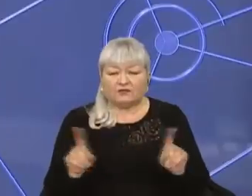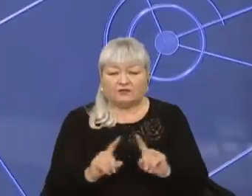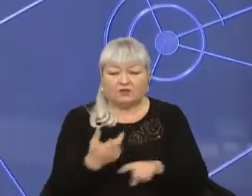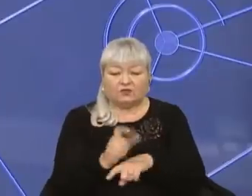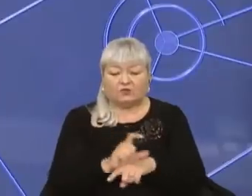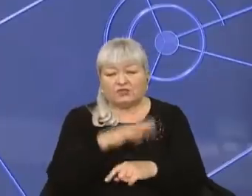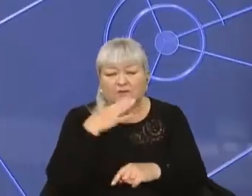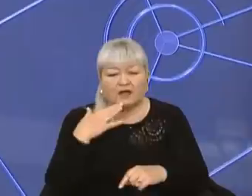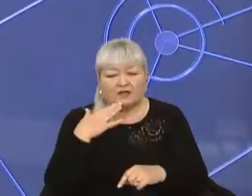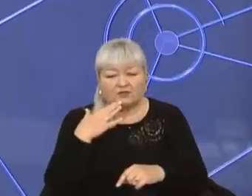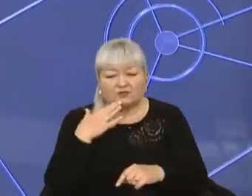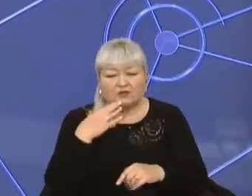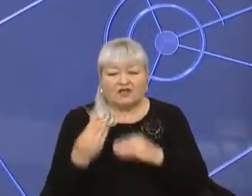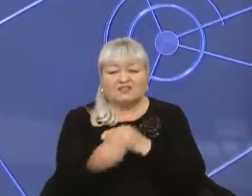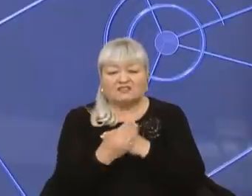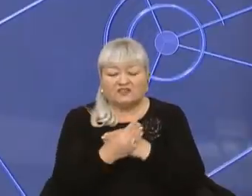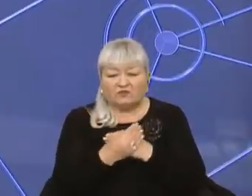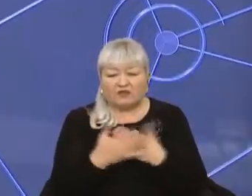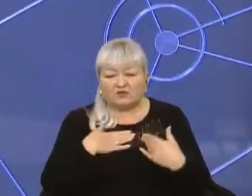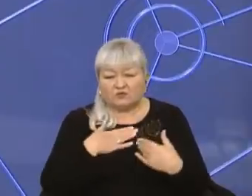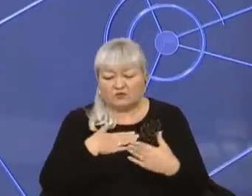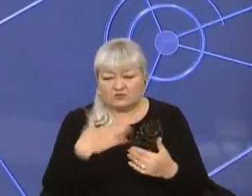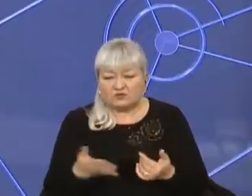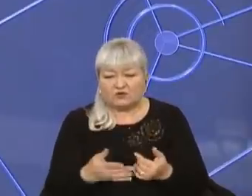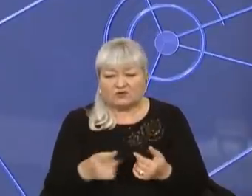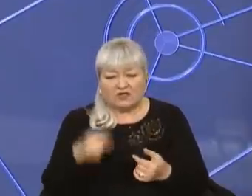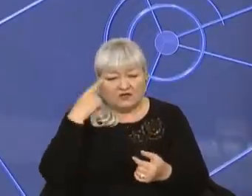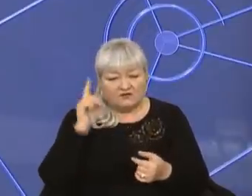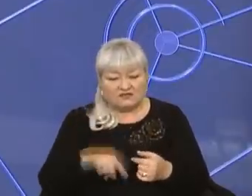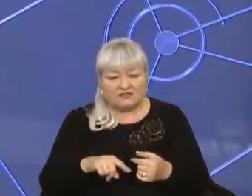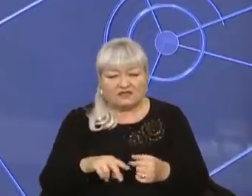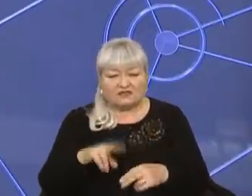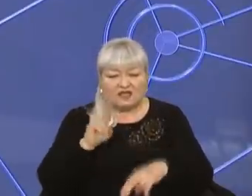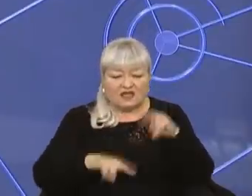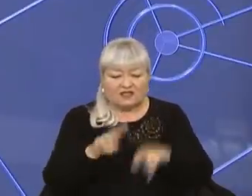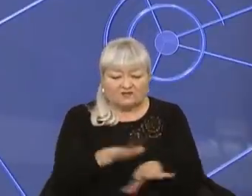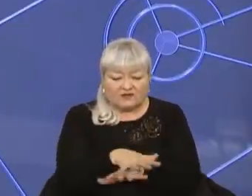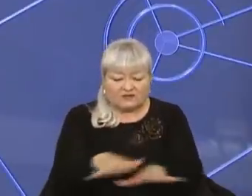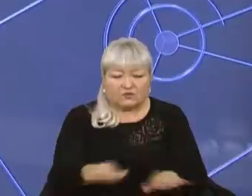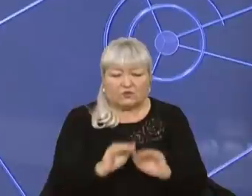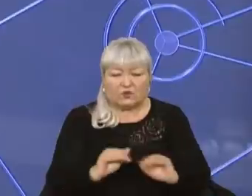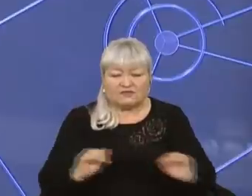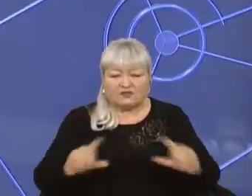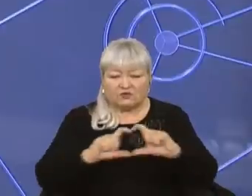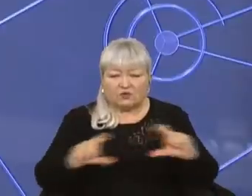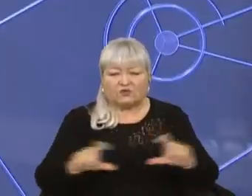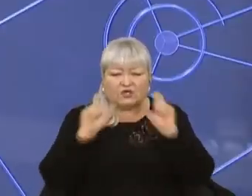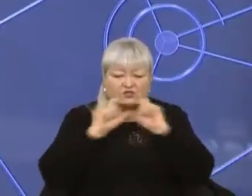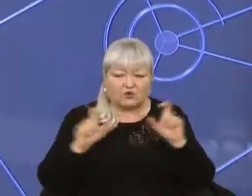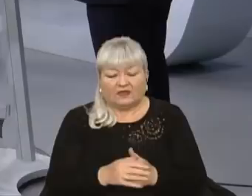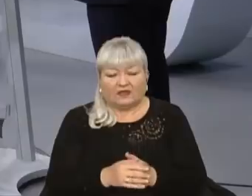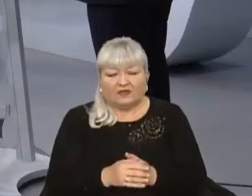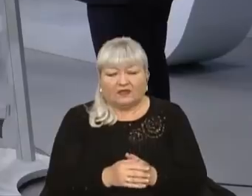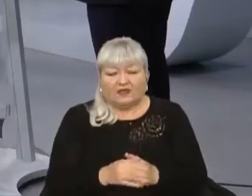Дуже багато звинувачень в мою сторону. Ви знаєте, інфраструктура, садочки, школи, ми це робимо кожного